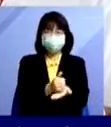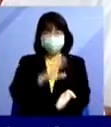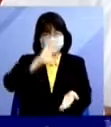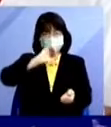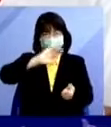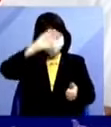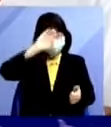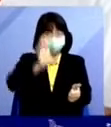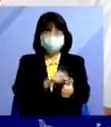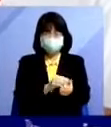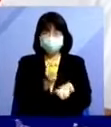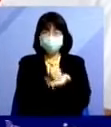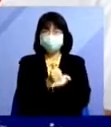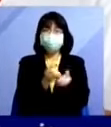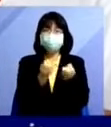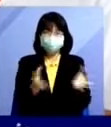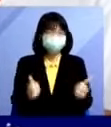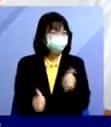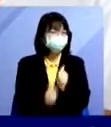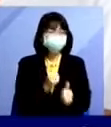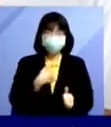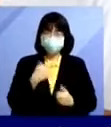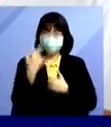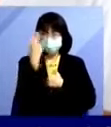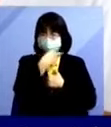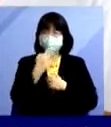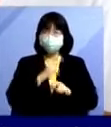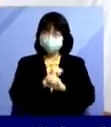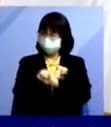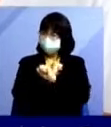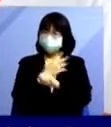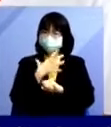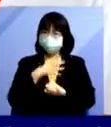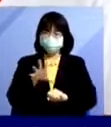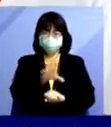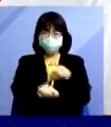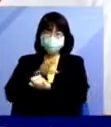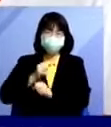พยาบาลบุษราคำให้ได้มากที่สุดครับก็จะระมัดระวังการถอดชุด PPE ให้มากที่สุดครับ